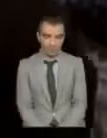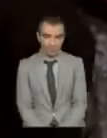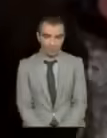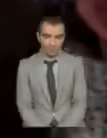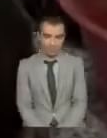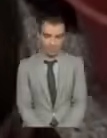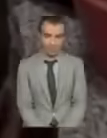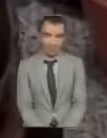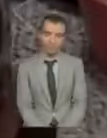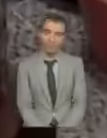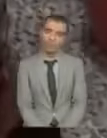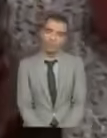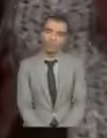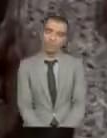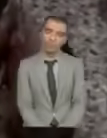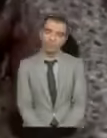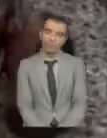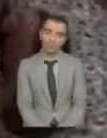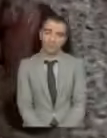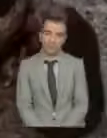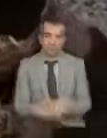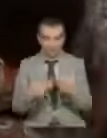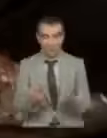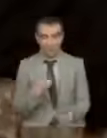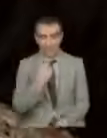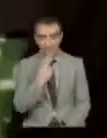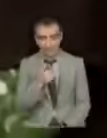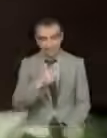solduğumu. Evet kızlar.